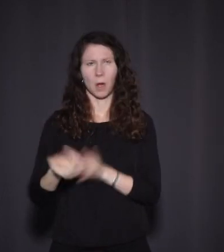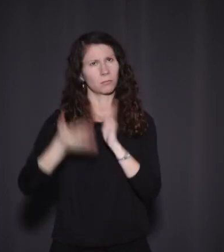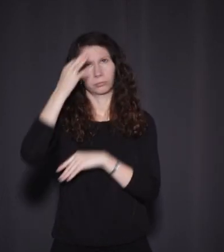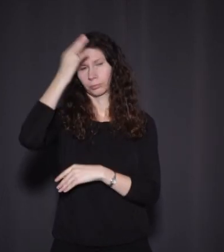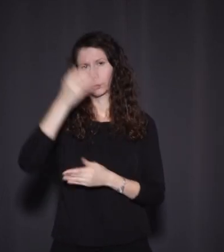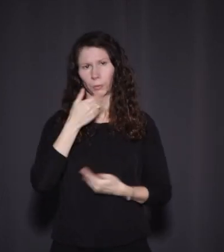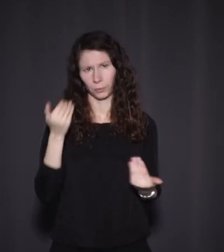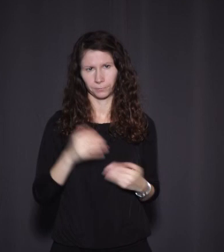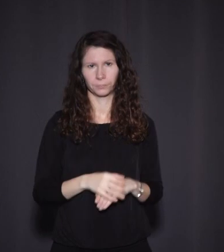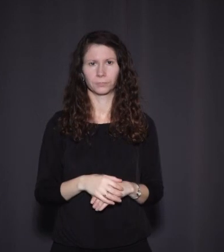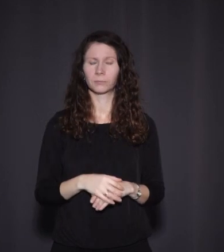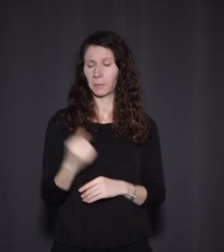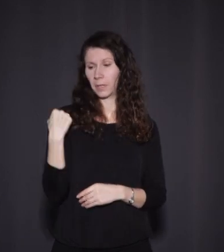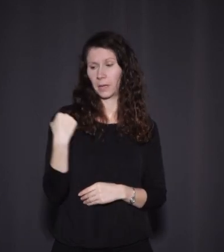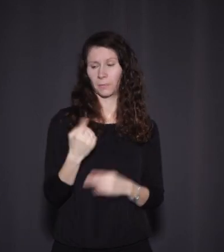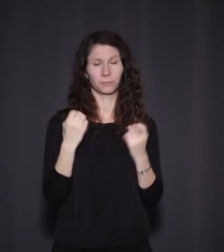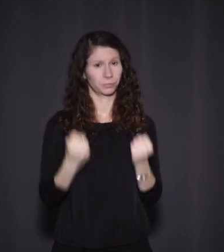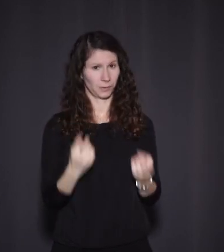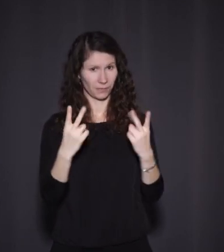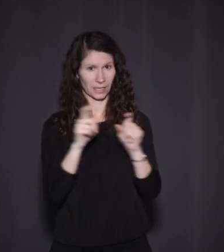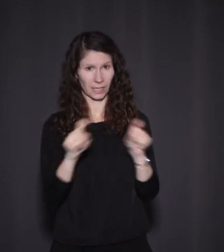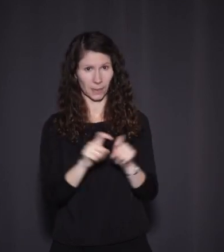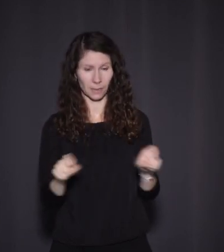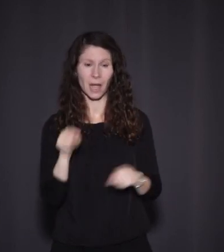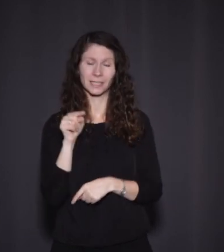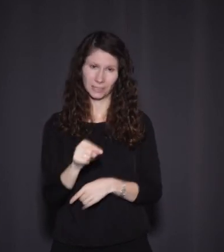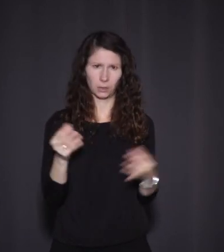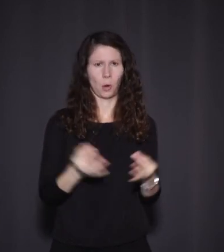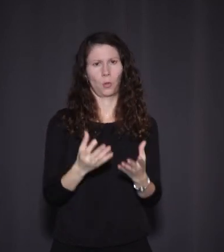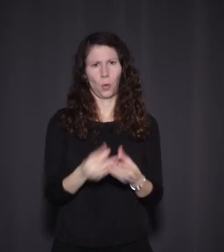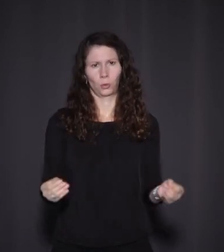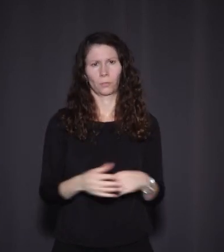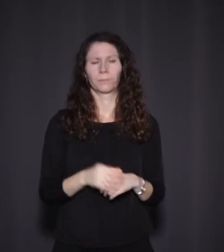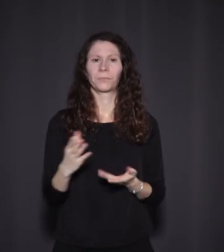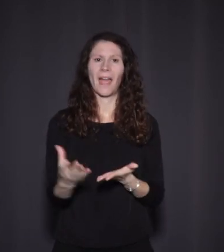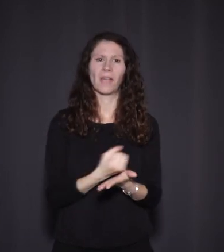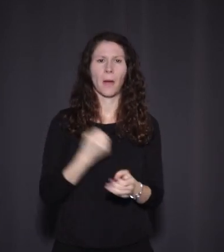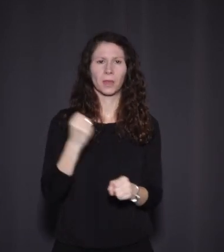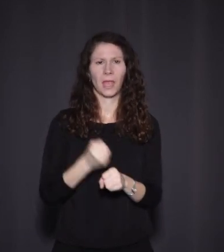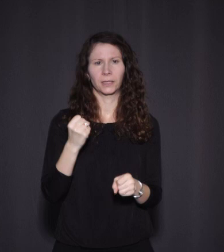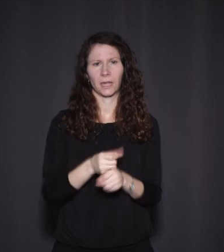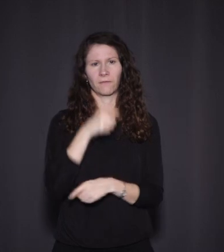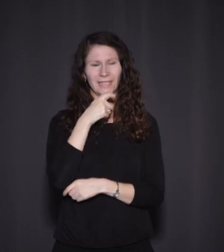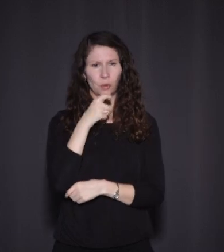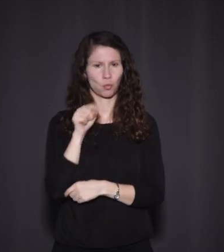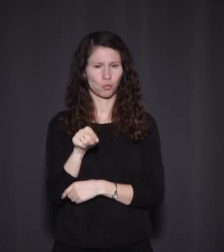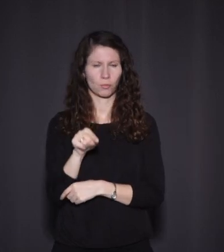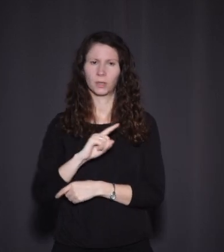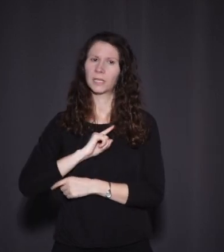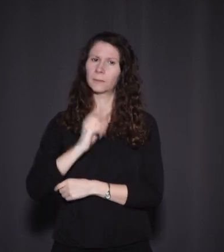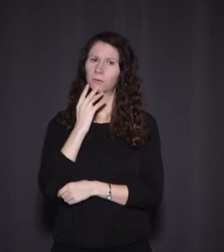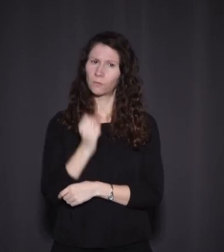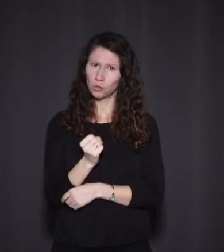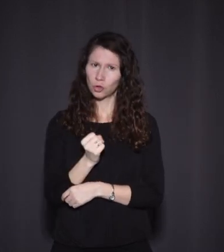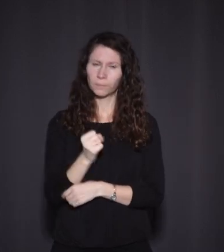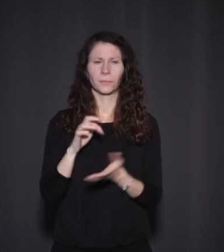eben angesprochen worden sind, ich glaube, die harren einer Lösung. Und da ist das Thema Erwerbstätigenversicherung. Da würde ich mir wünschen, weil